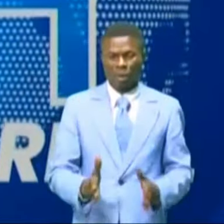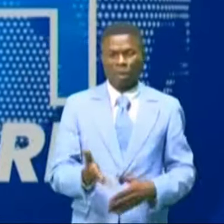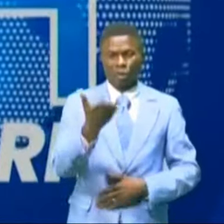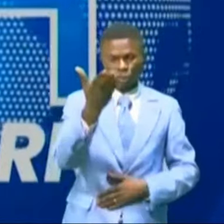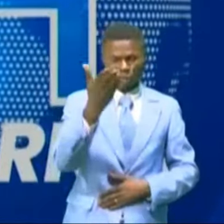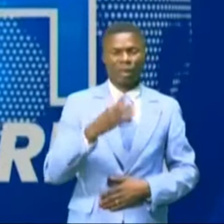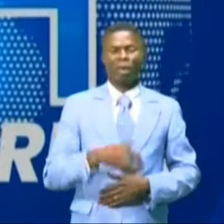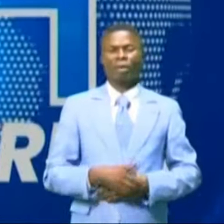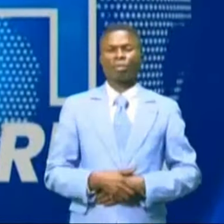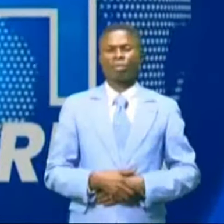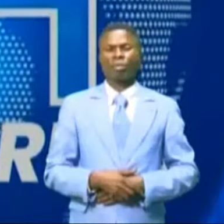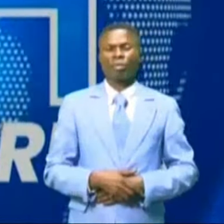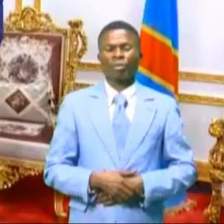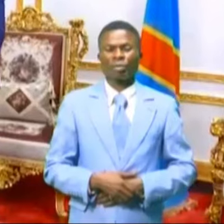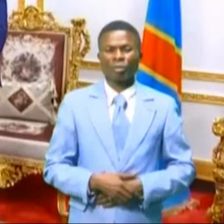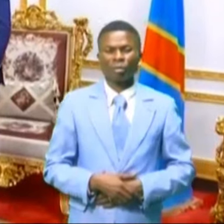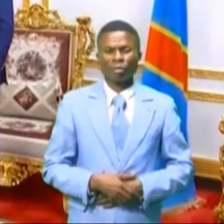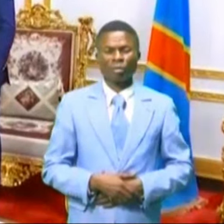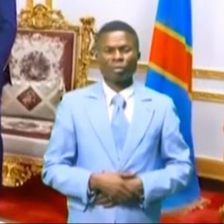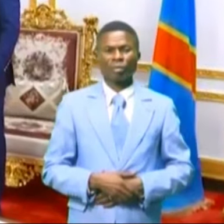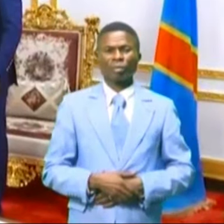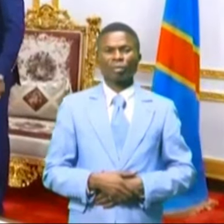Makela.